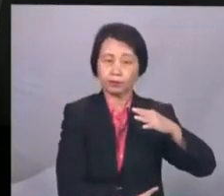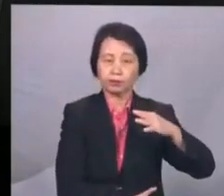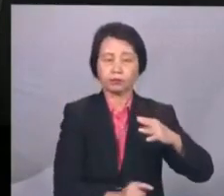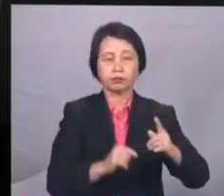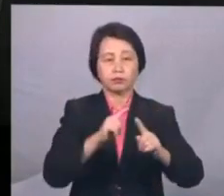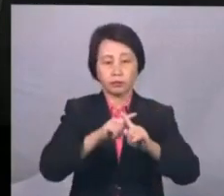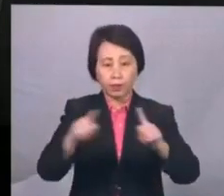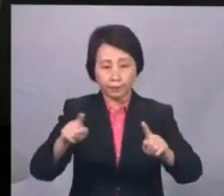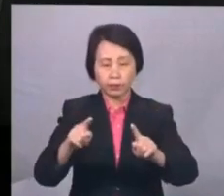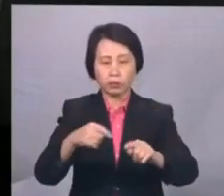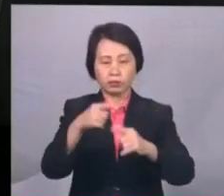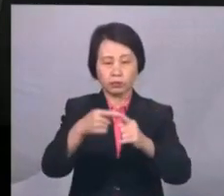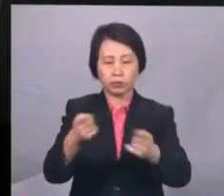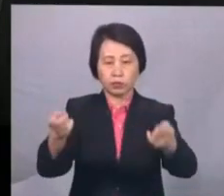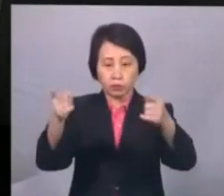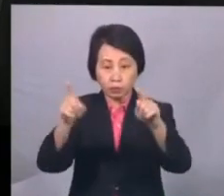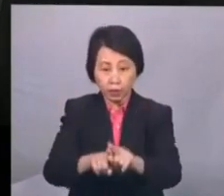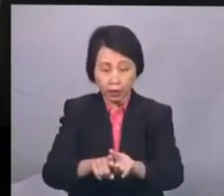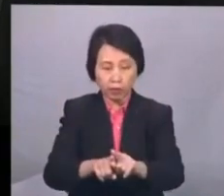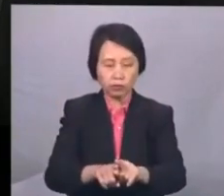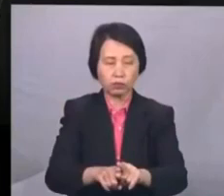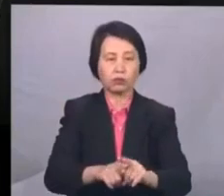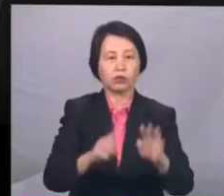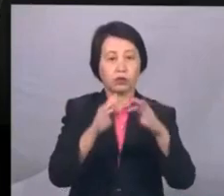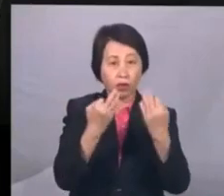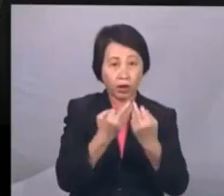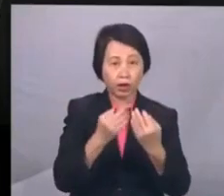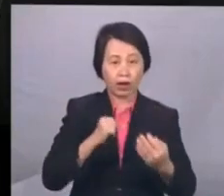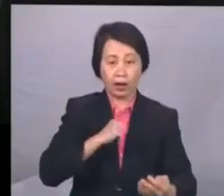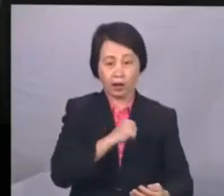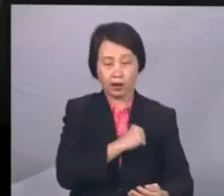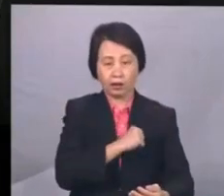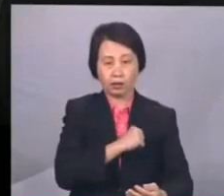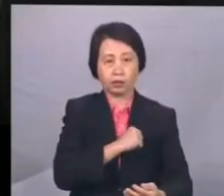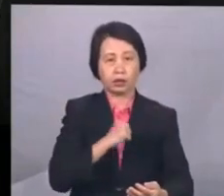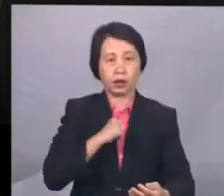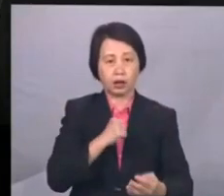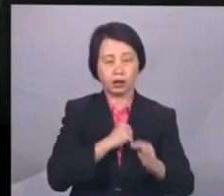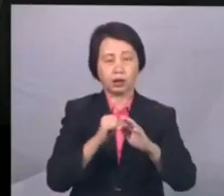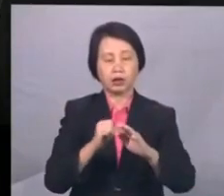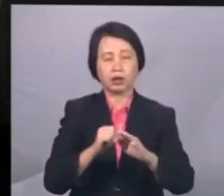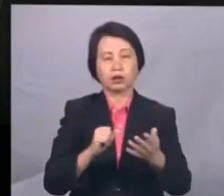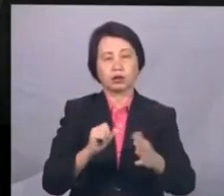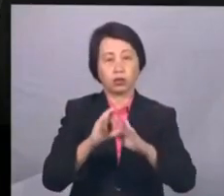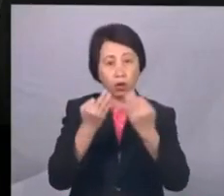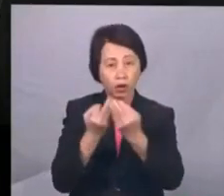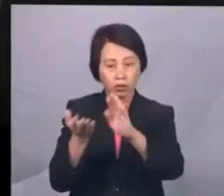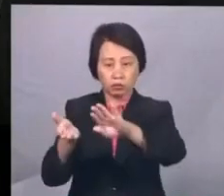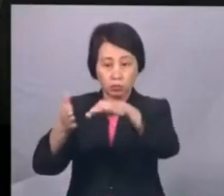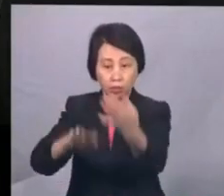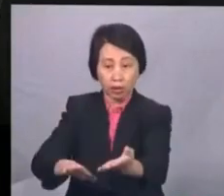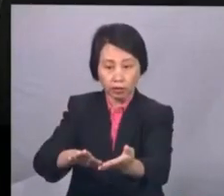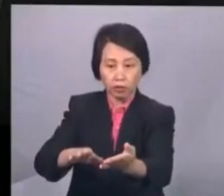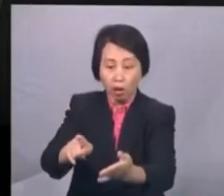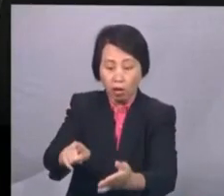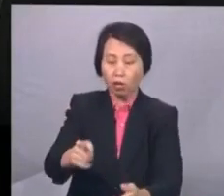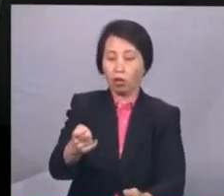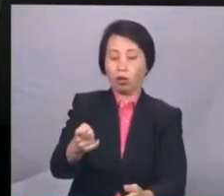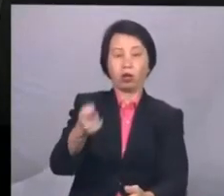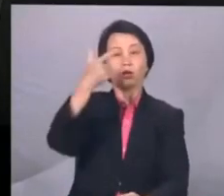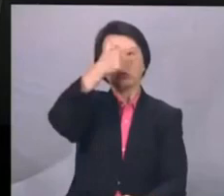akhirnya pelaku coba kesana begitu yang telah meninggal disebabkan kognitif